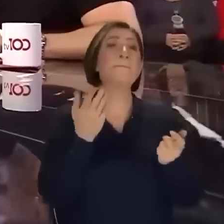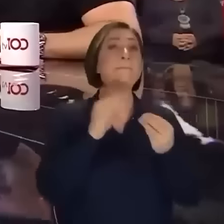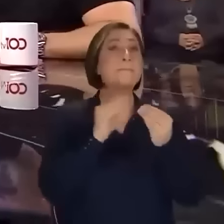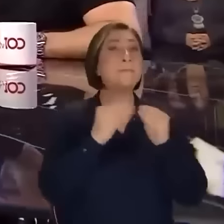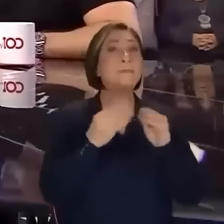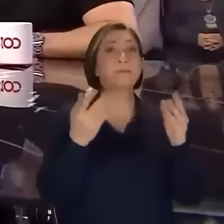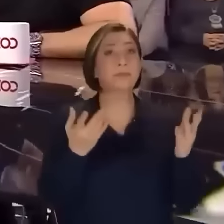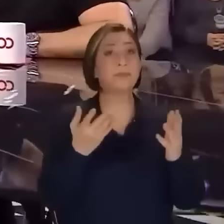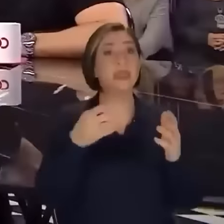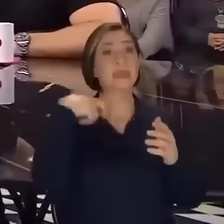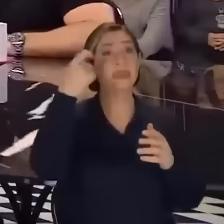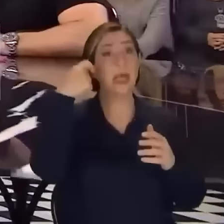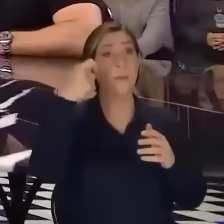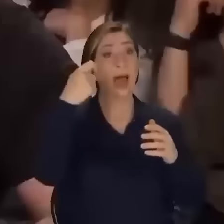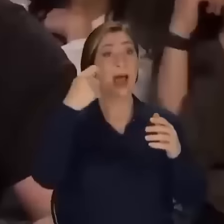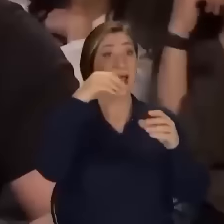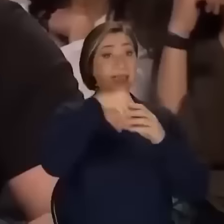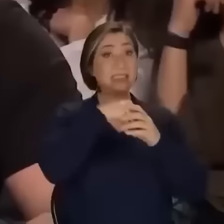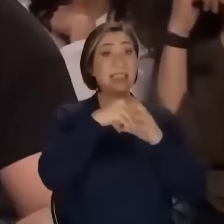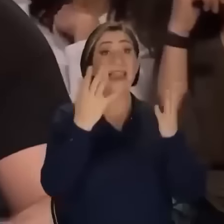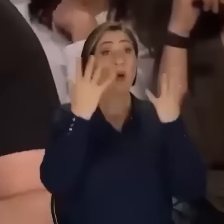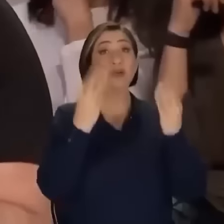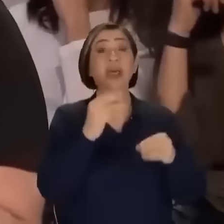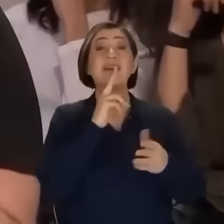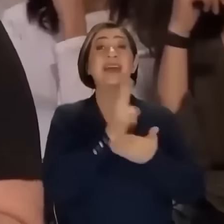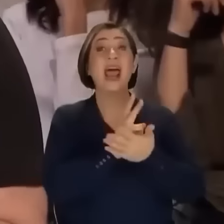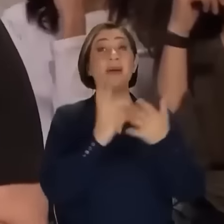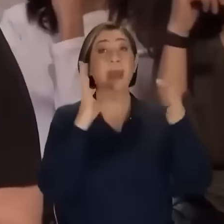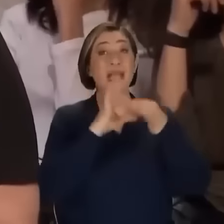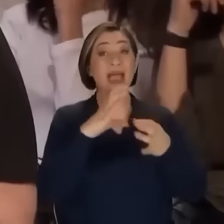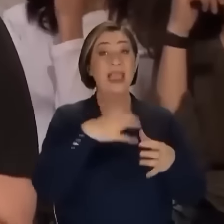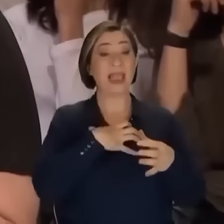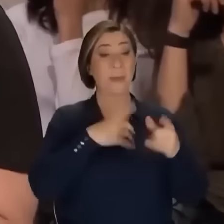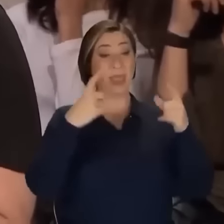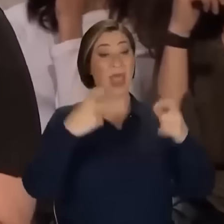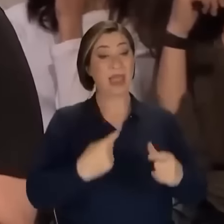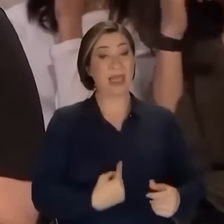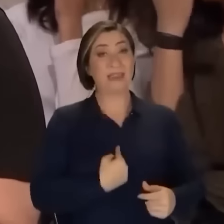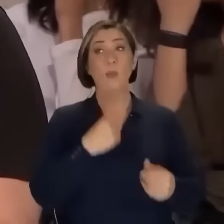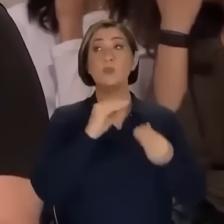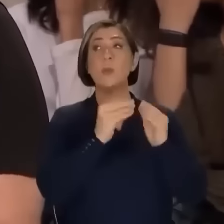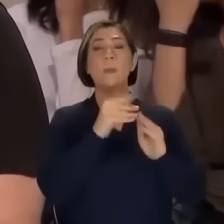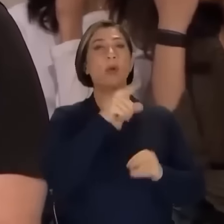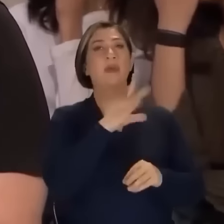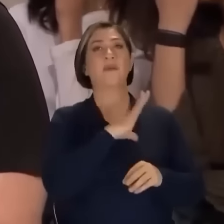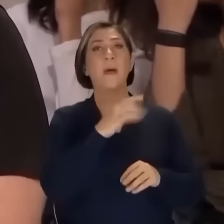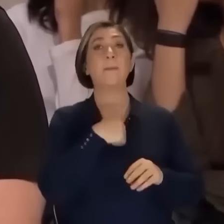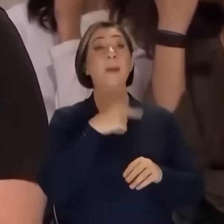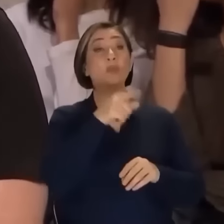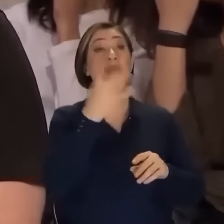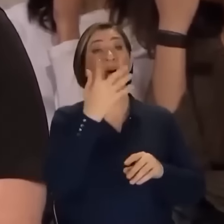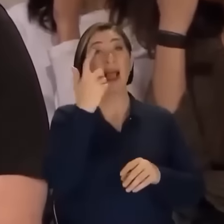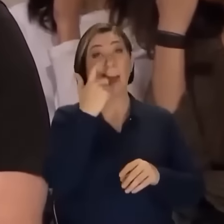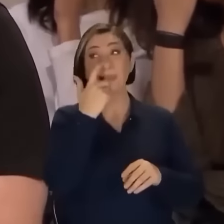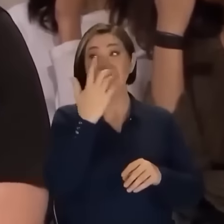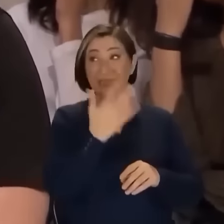mesele sinema perdesinde ne olacağını karar vermekle ilgili kendini bir yerde hissetmek orada problem var Çünkü ben bunun daha